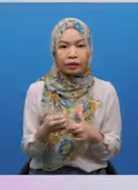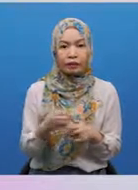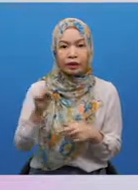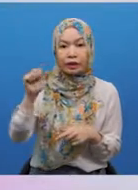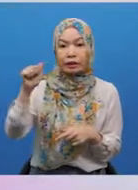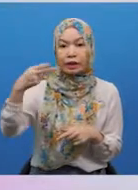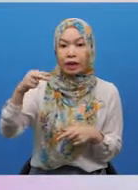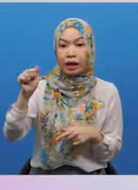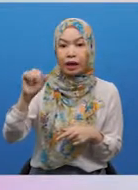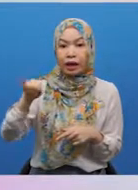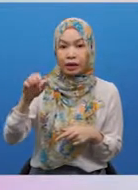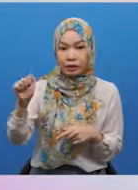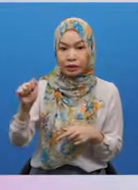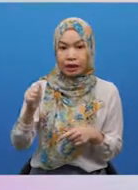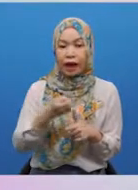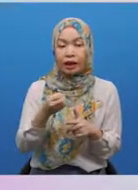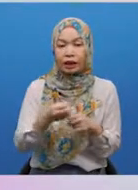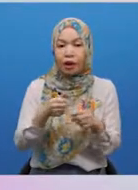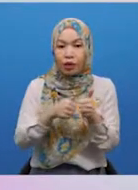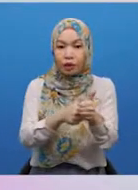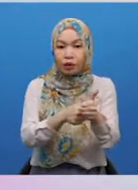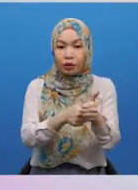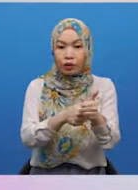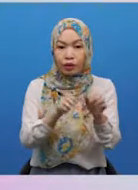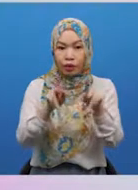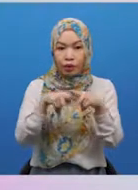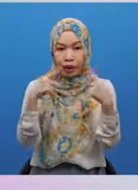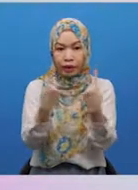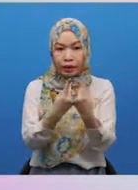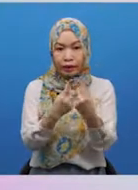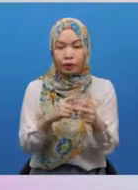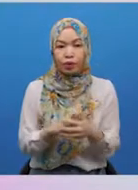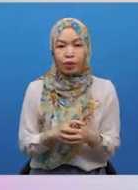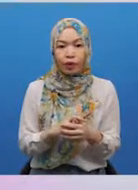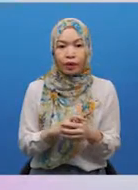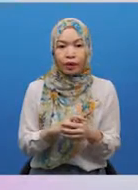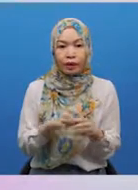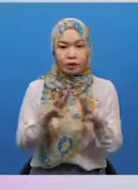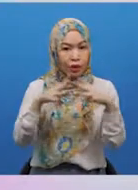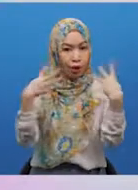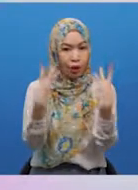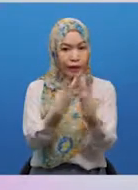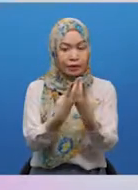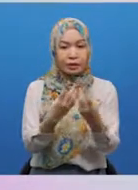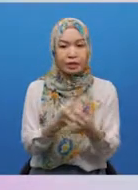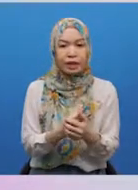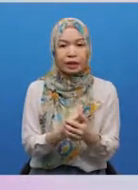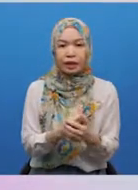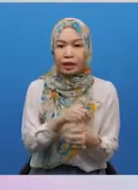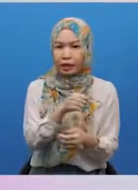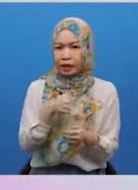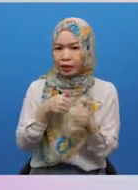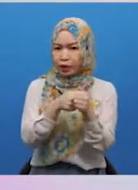keagamaan, panggilan hormat kurniaan darjah kebesaran, panggilan hormat jawatan